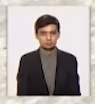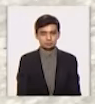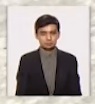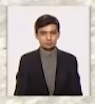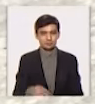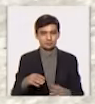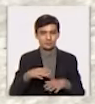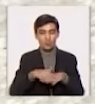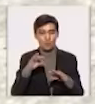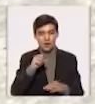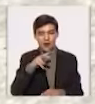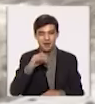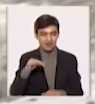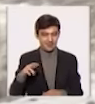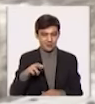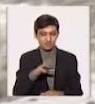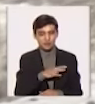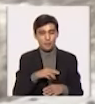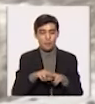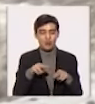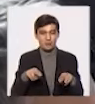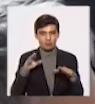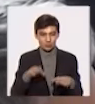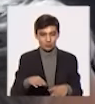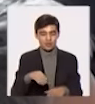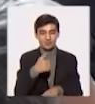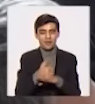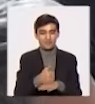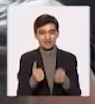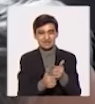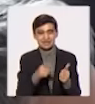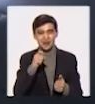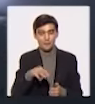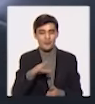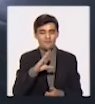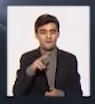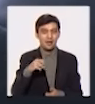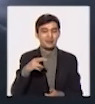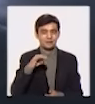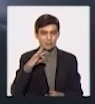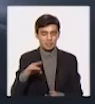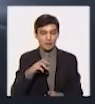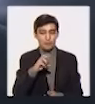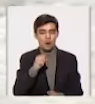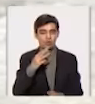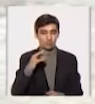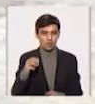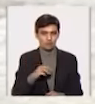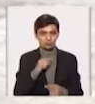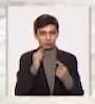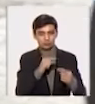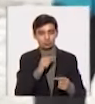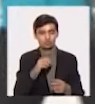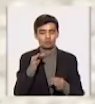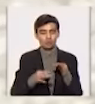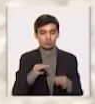Қоғам белсендісі Әлия Садырбаева парламент мәжілісі төрағасының орынбасары Владимир Башконы сотқа берді. Сауапсызмы